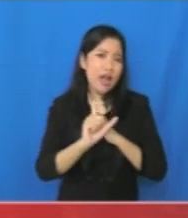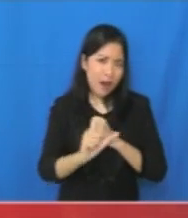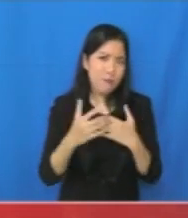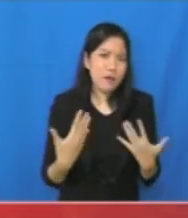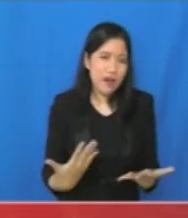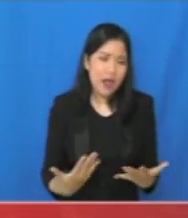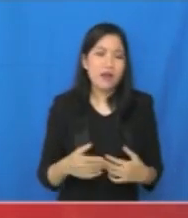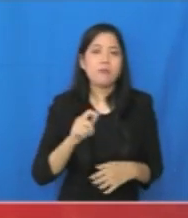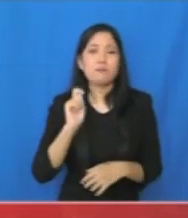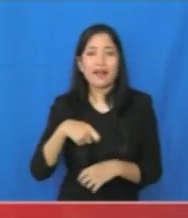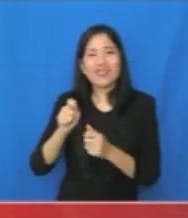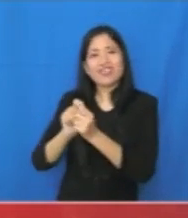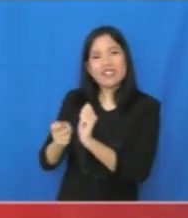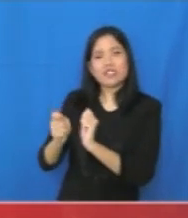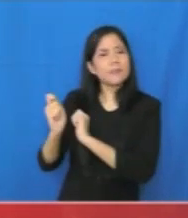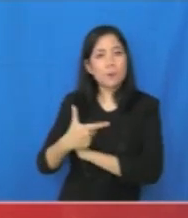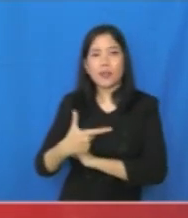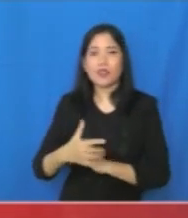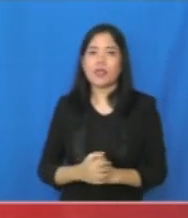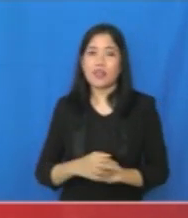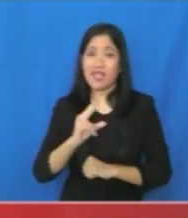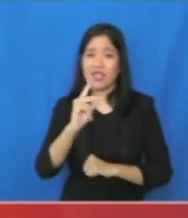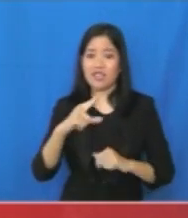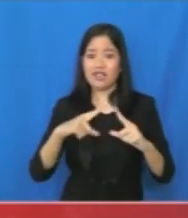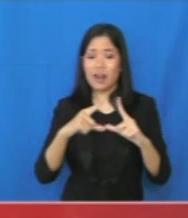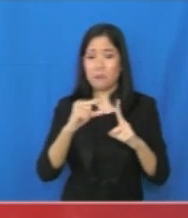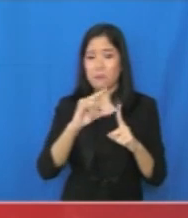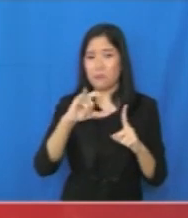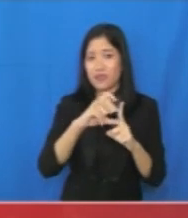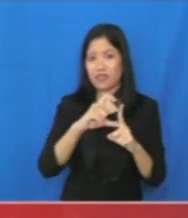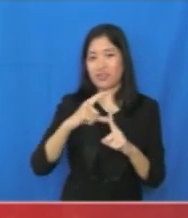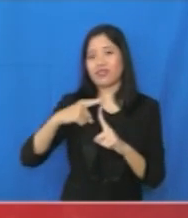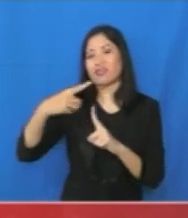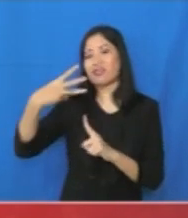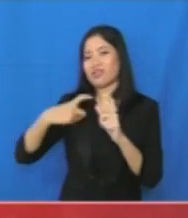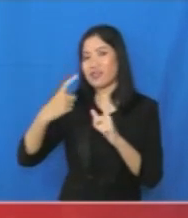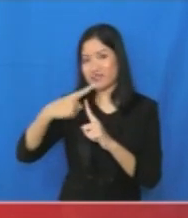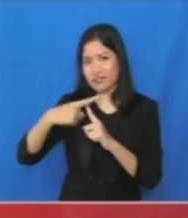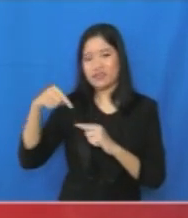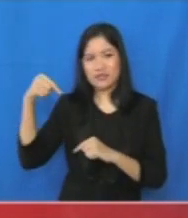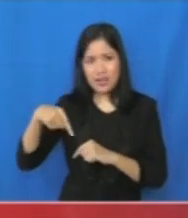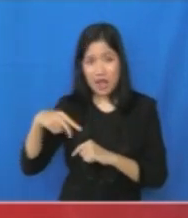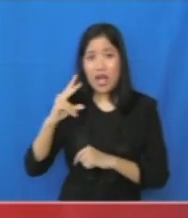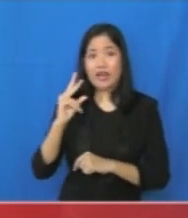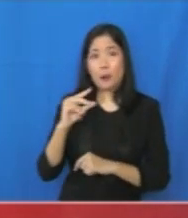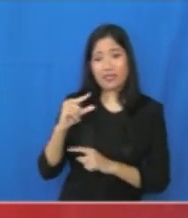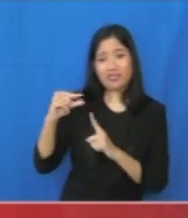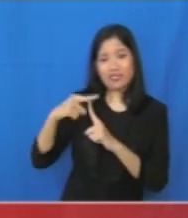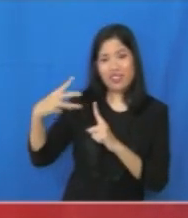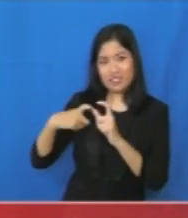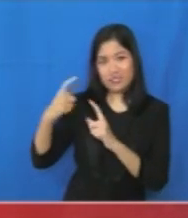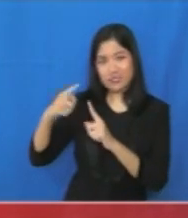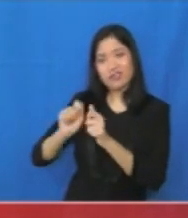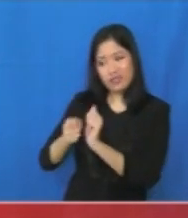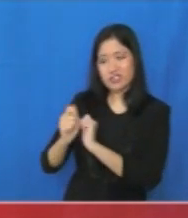metode rapid test pemeriksaan repites oleh pemerintah Sampai dengan saat ini